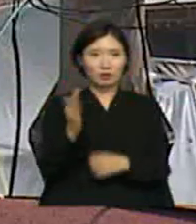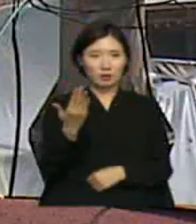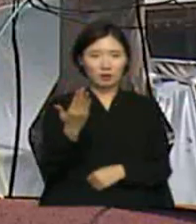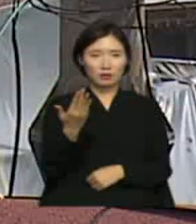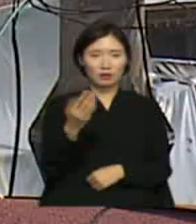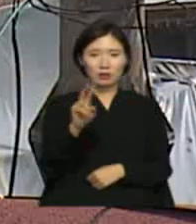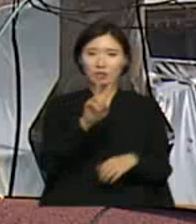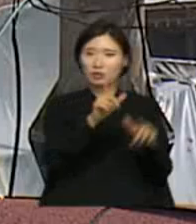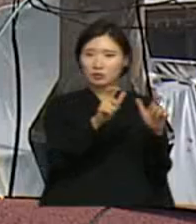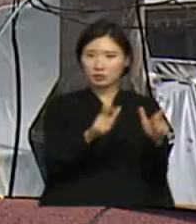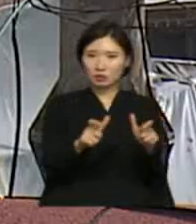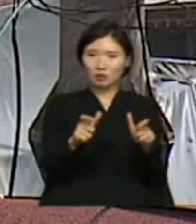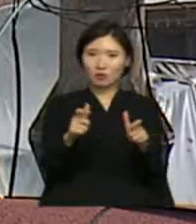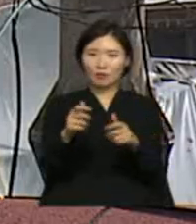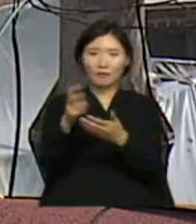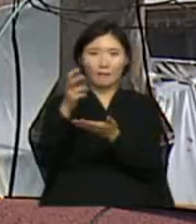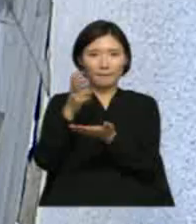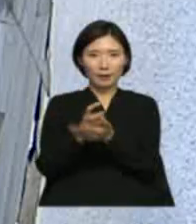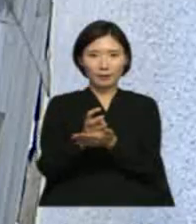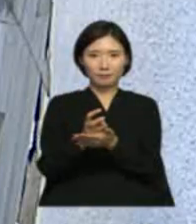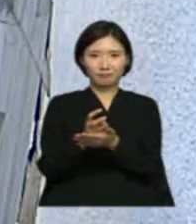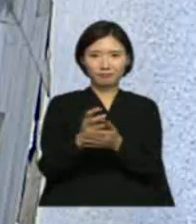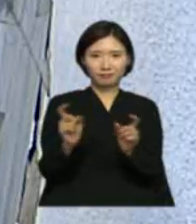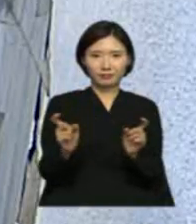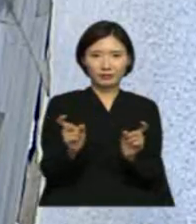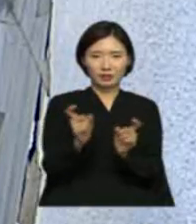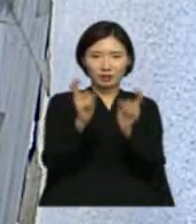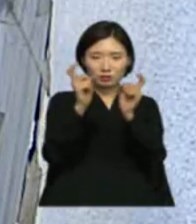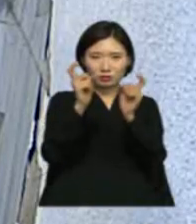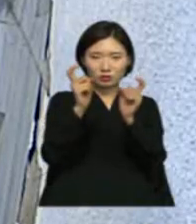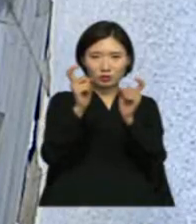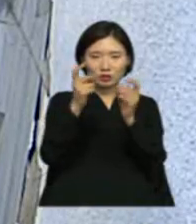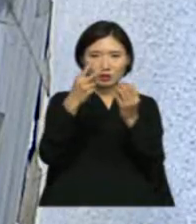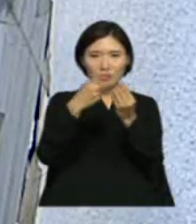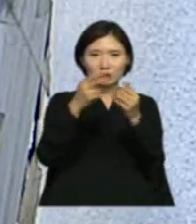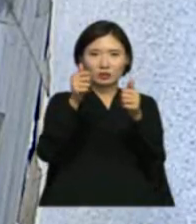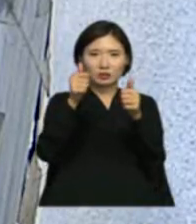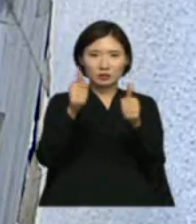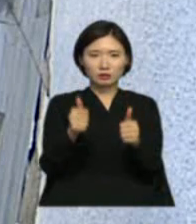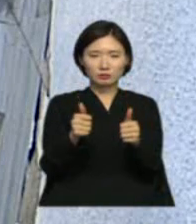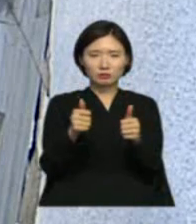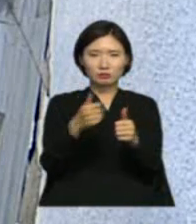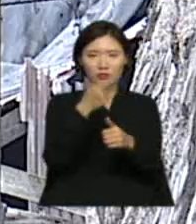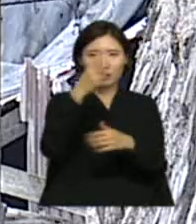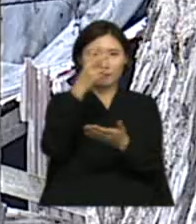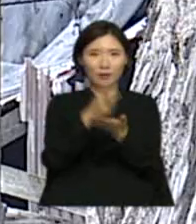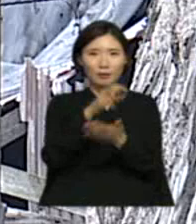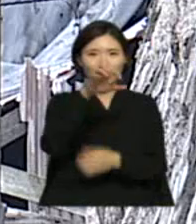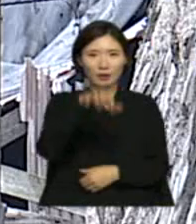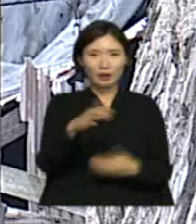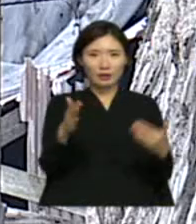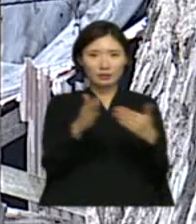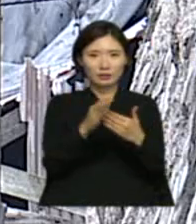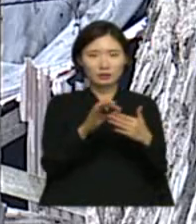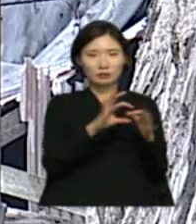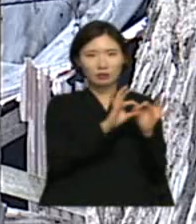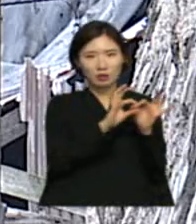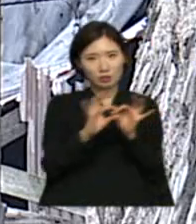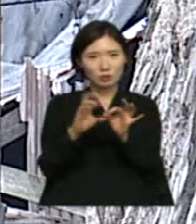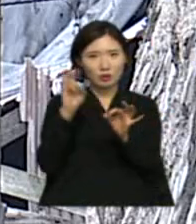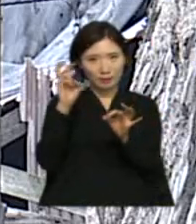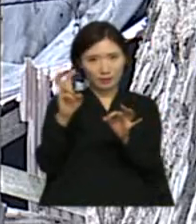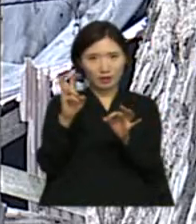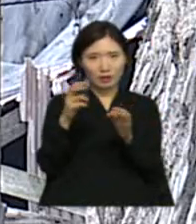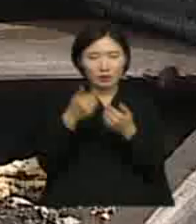사직이 구역과 서울시의 법적 다툼은 2심 결과가 어떻든 대법원까지 예상된 상태 갈등은 해를 넘길 것으로